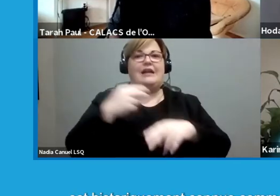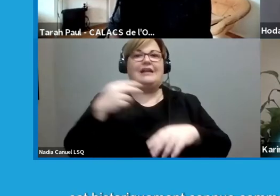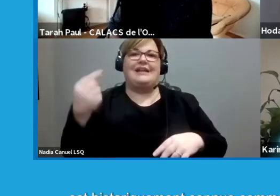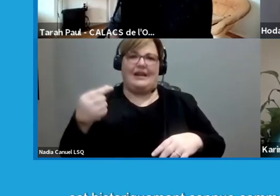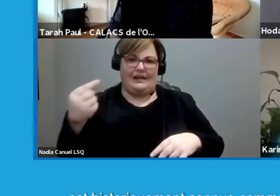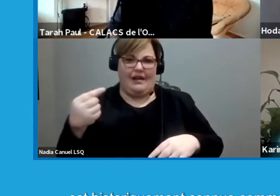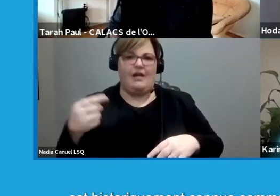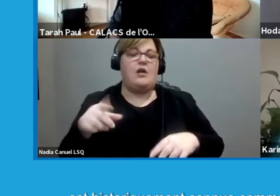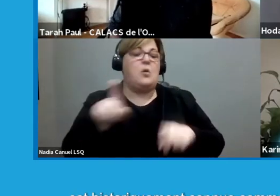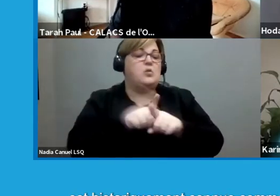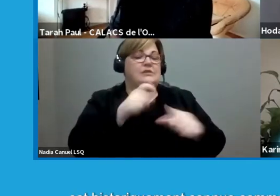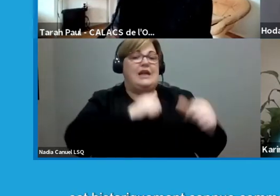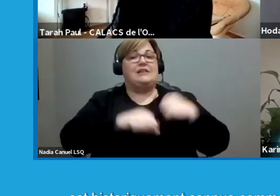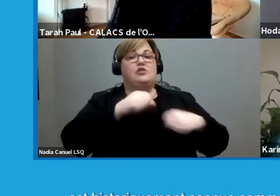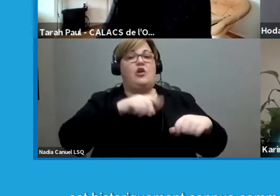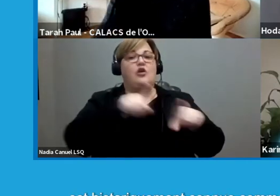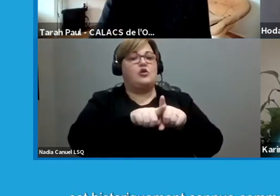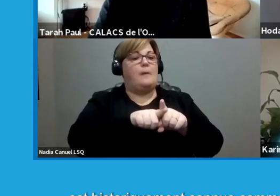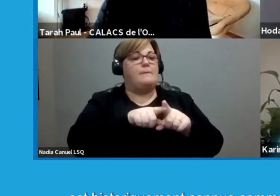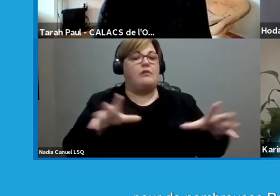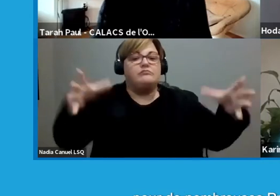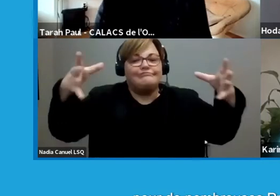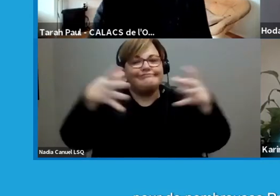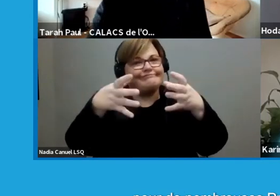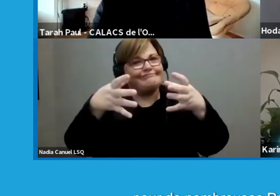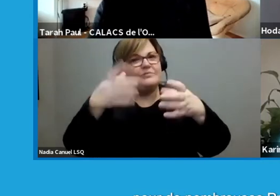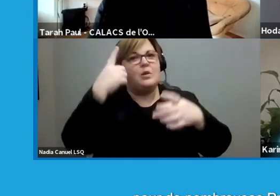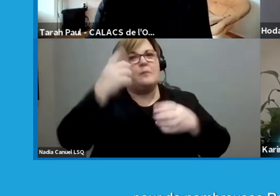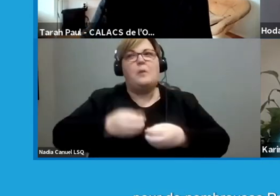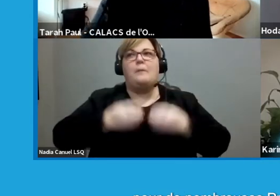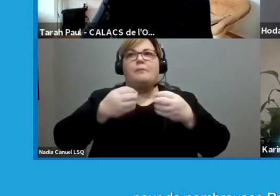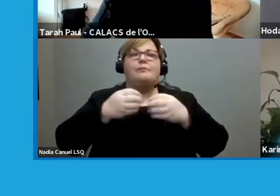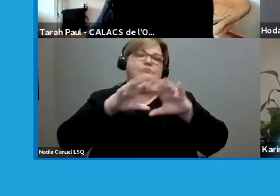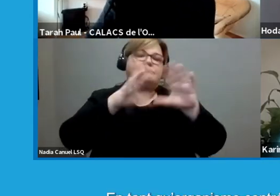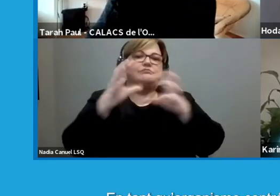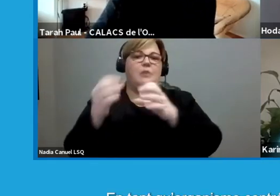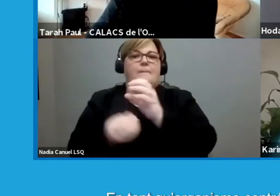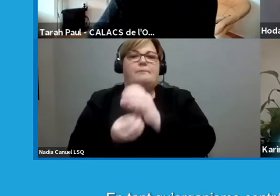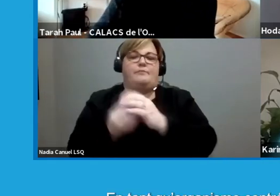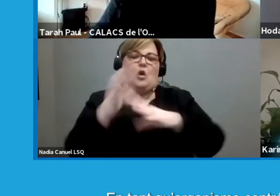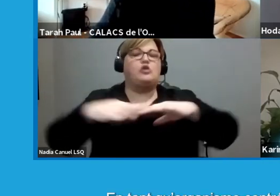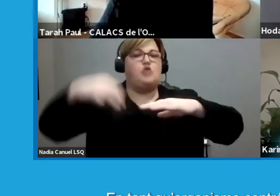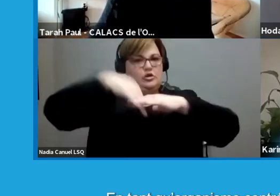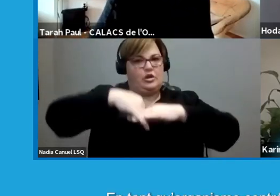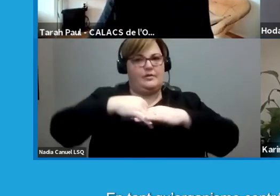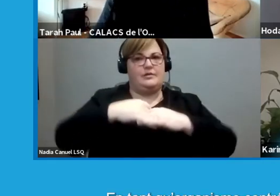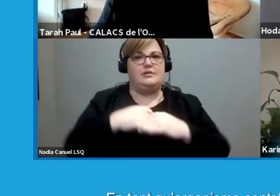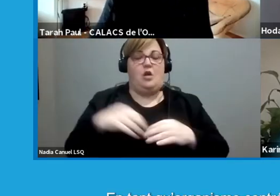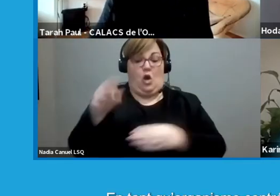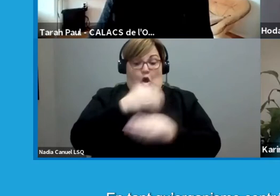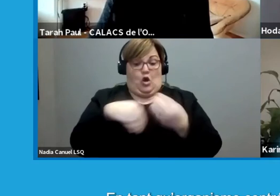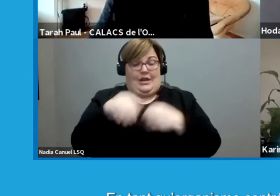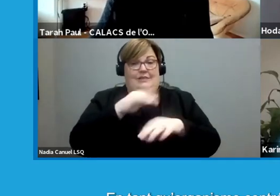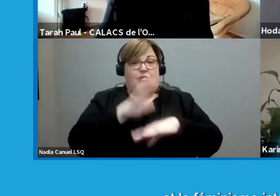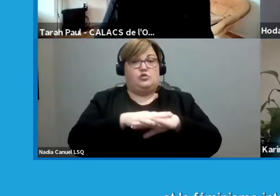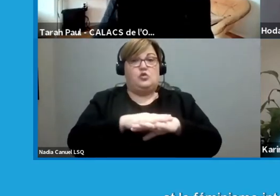est historiquement connue comme un lieu de rassemblement pour de nombreuses Premières Nations. En tant qu'organisme centré sur la